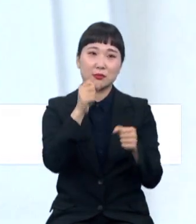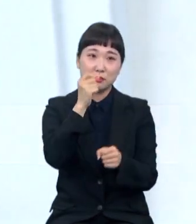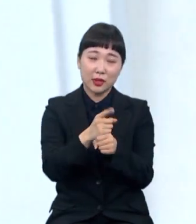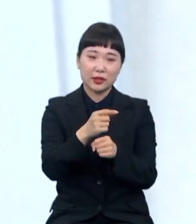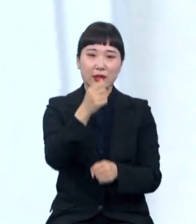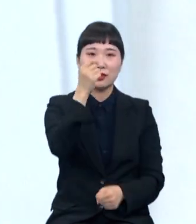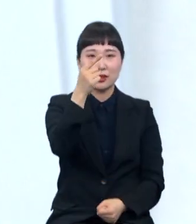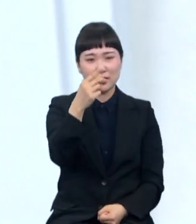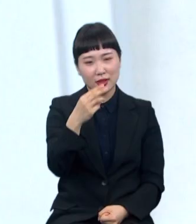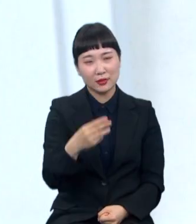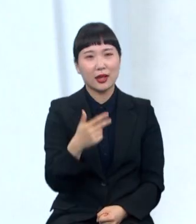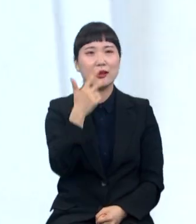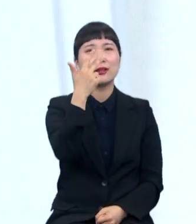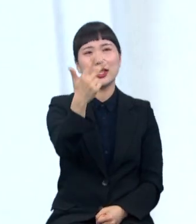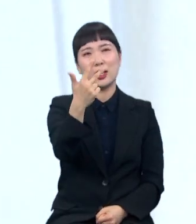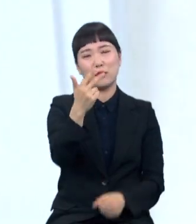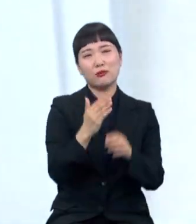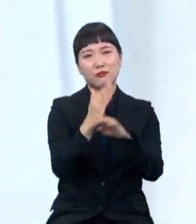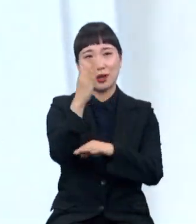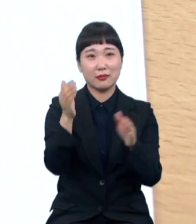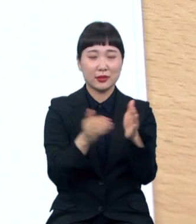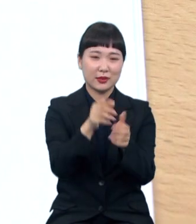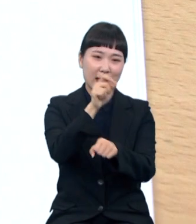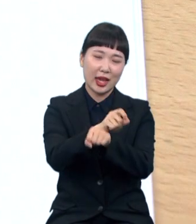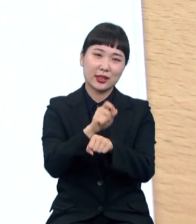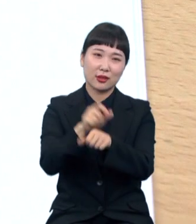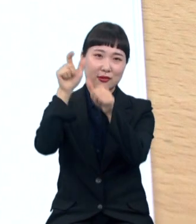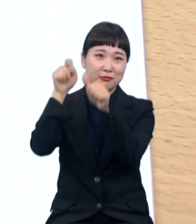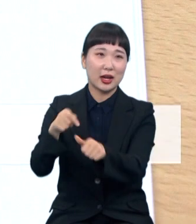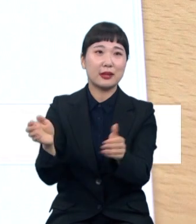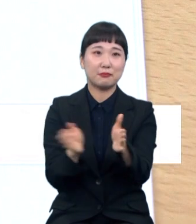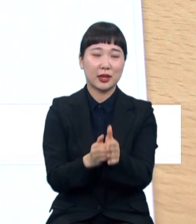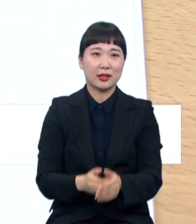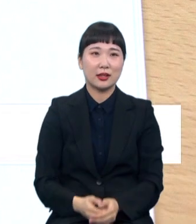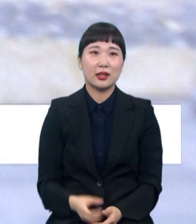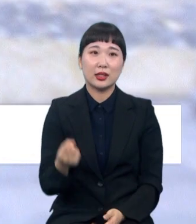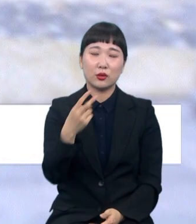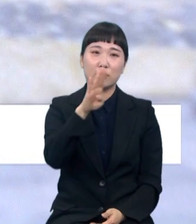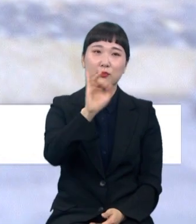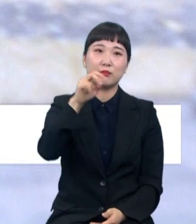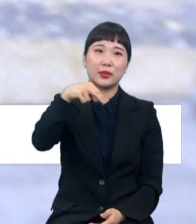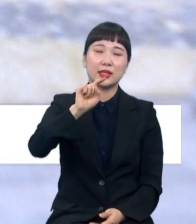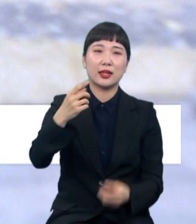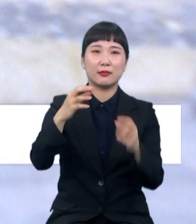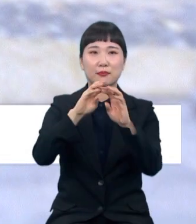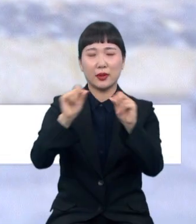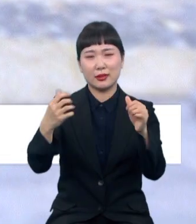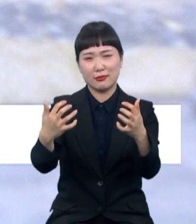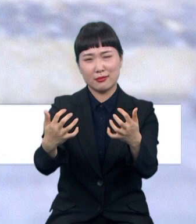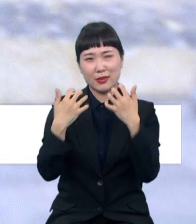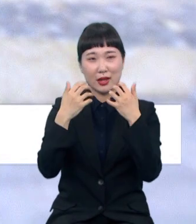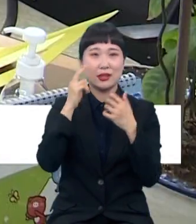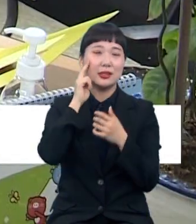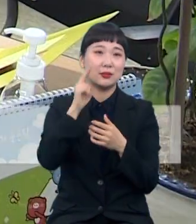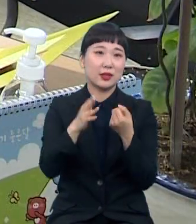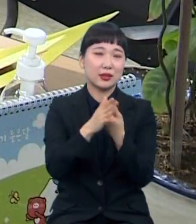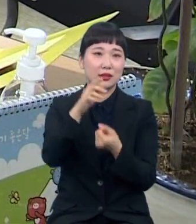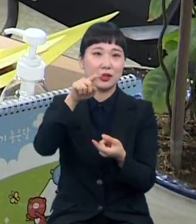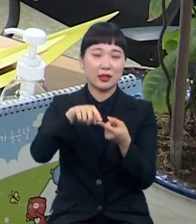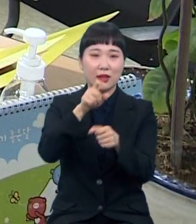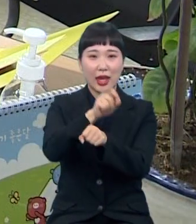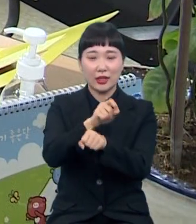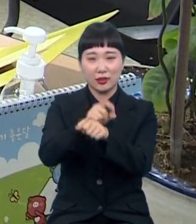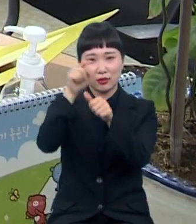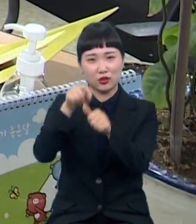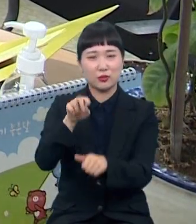넘겨 행정처분을 받았습니다. 같은 기간 비산먼지도 3차례나 행정처분이 내려졌습니다. 상인들은